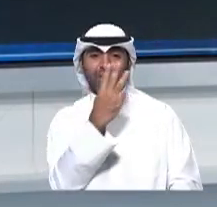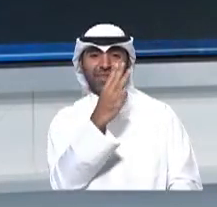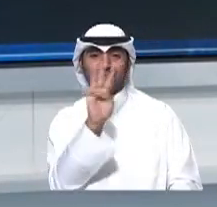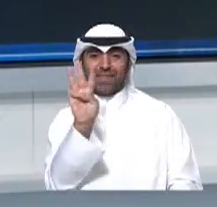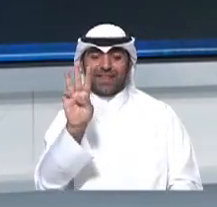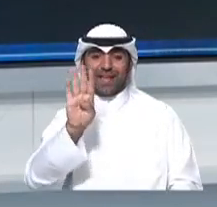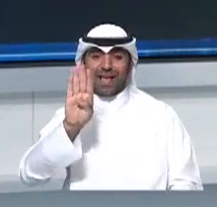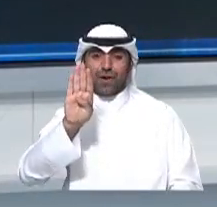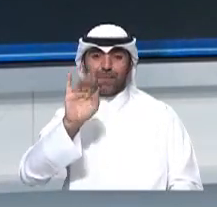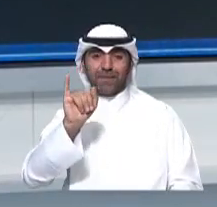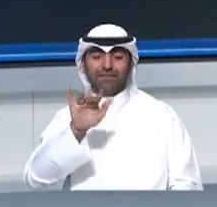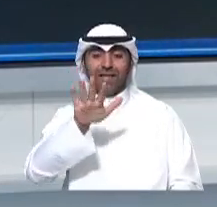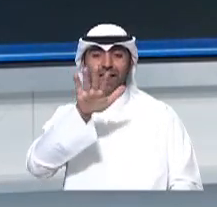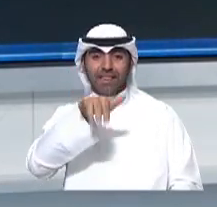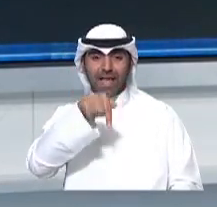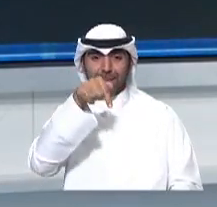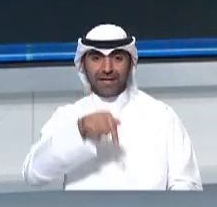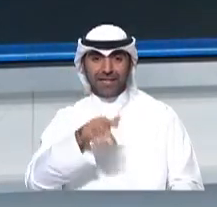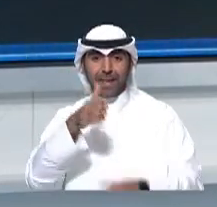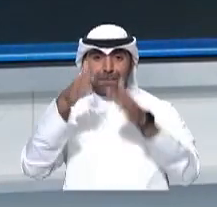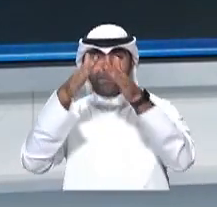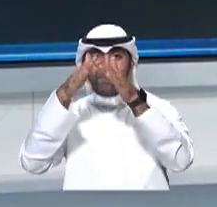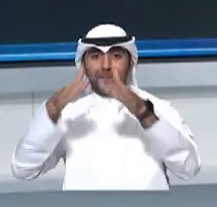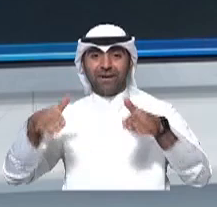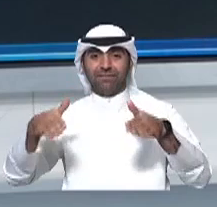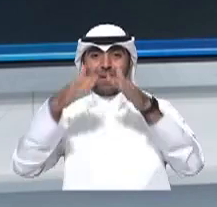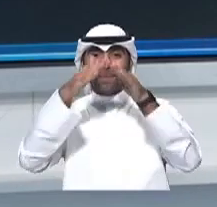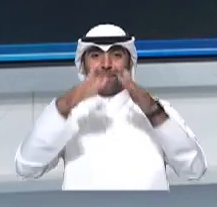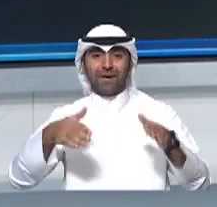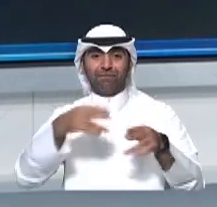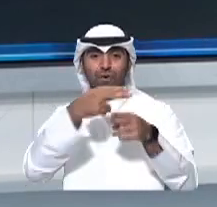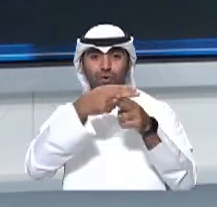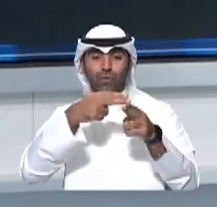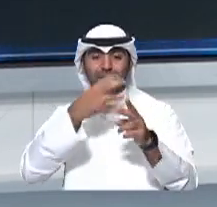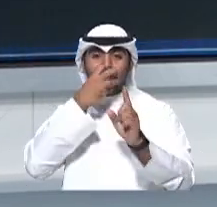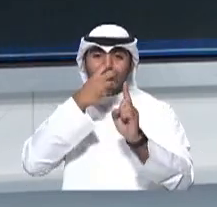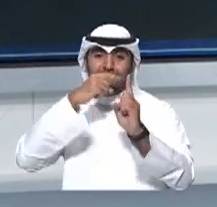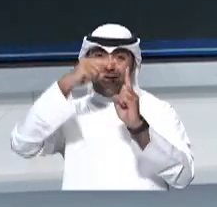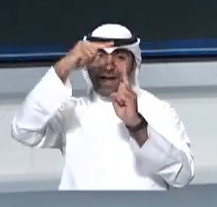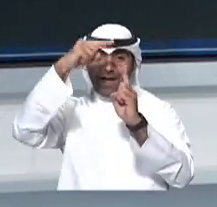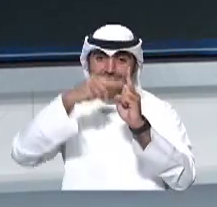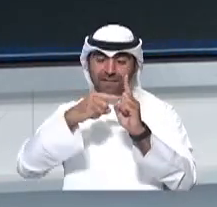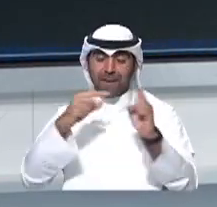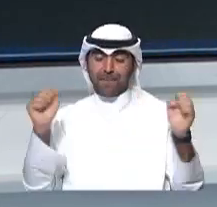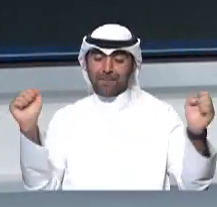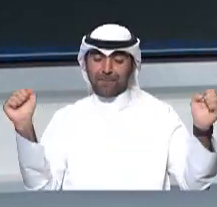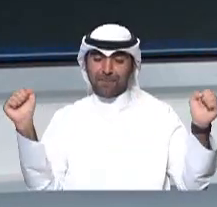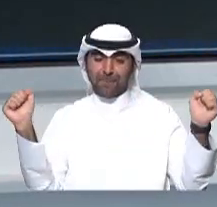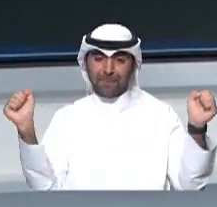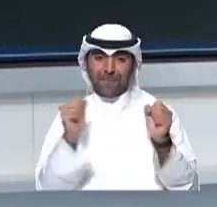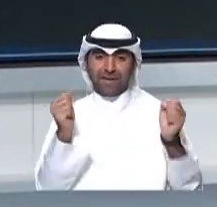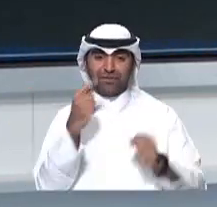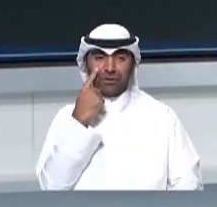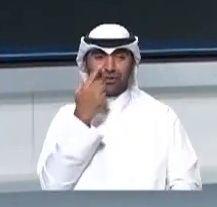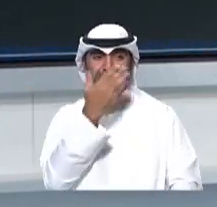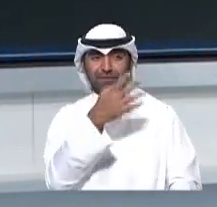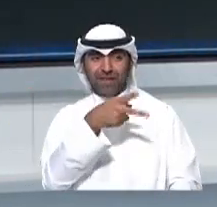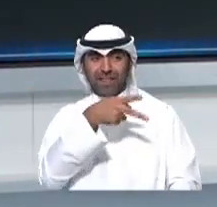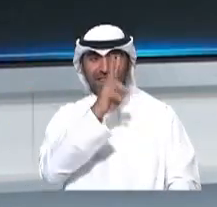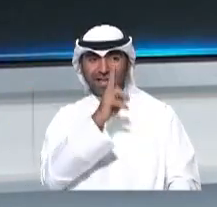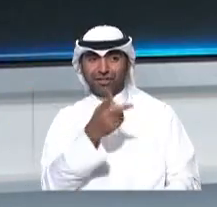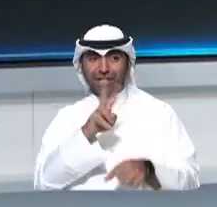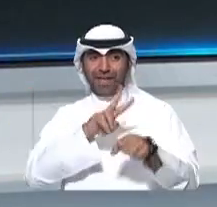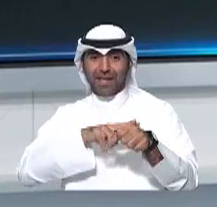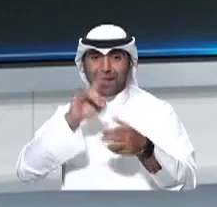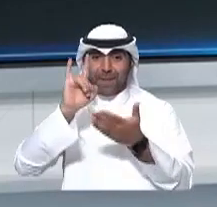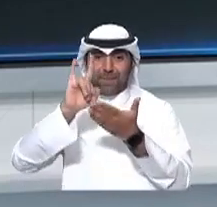والغربية قد تميل إلى البرودة في منتصف هذه الليلة، متوقع أن تصل درجة الحرارة في منطقتي شقاية والسالمي 12 درجة مئوية،